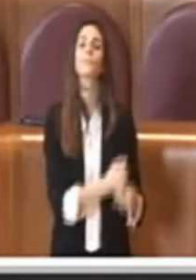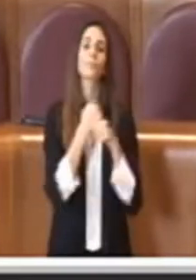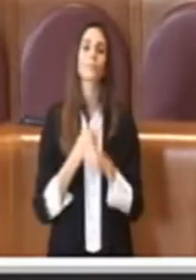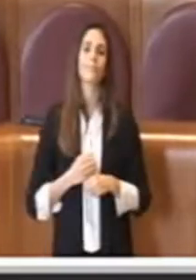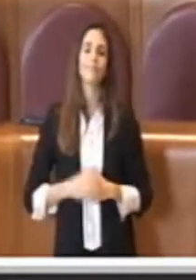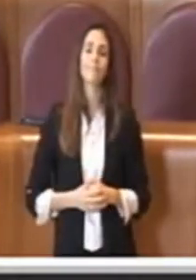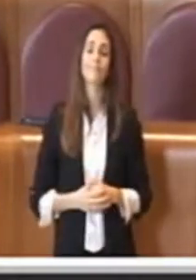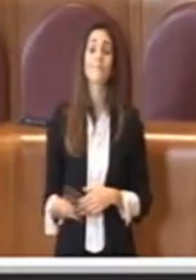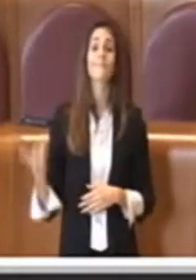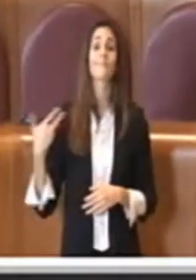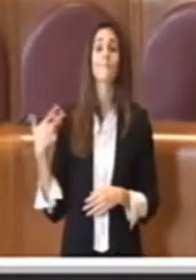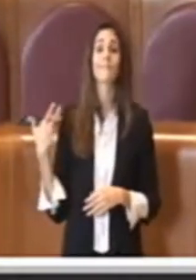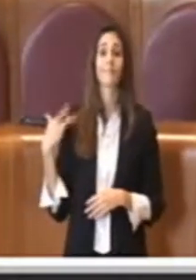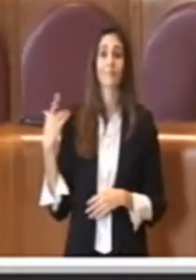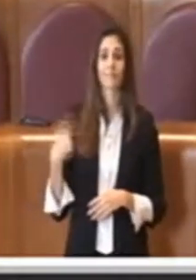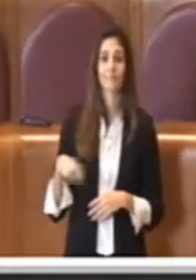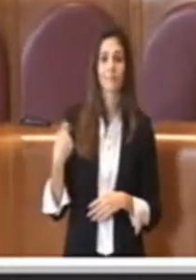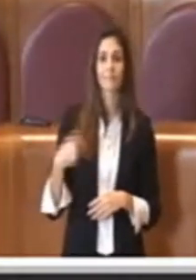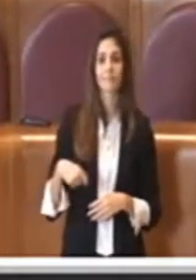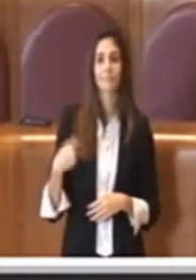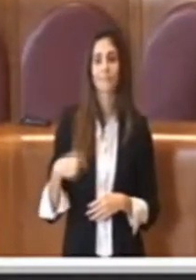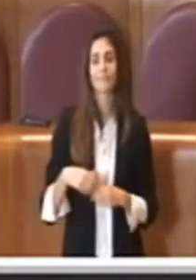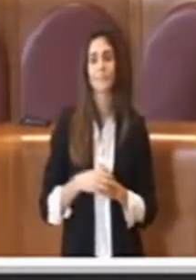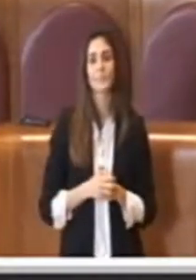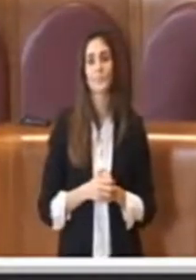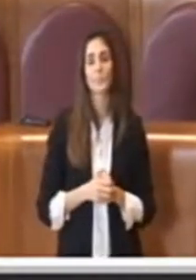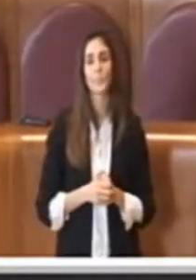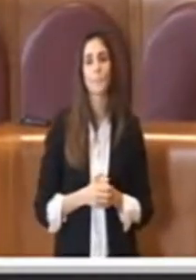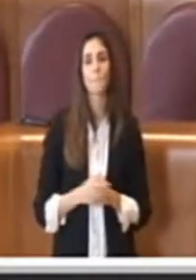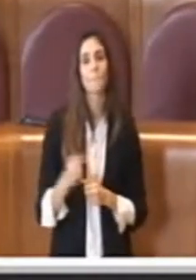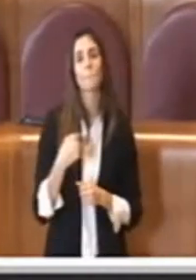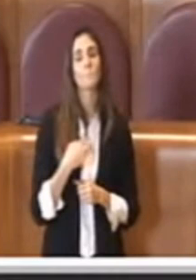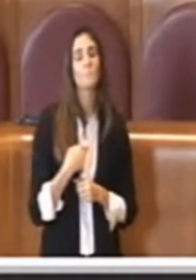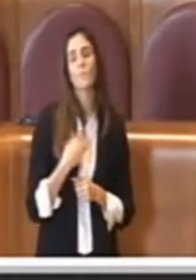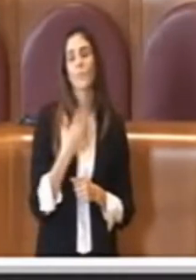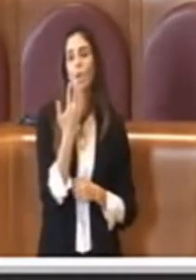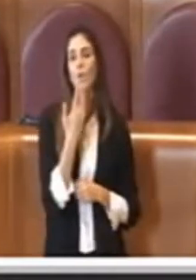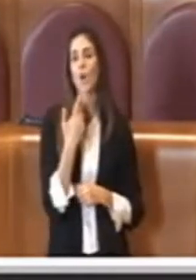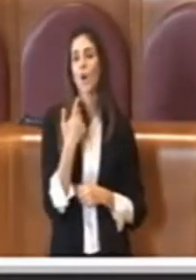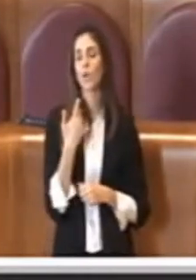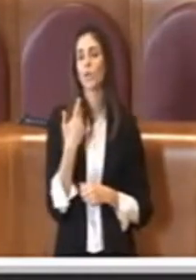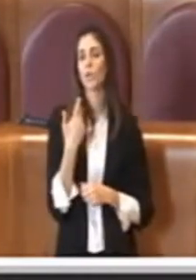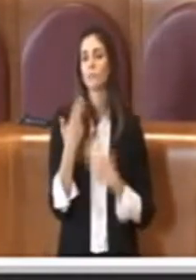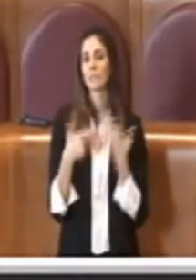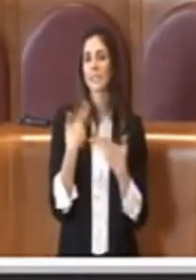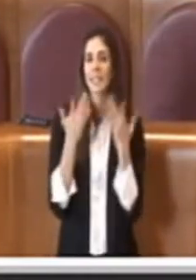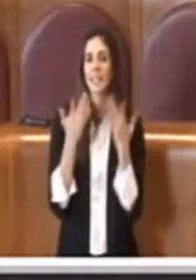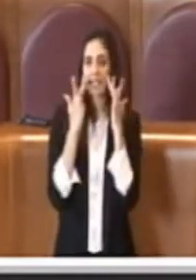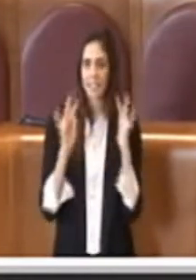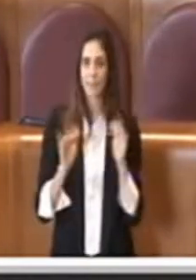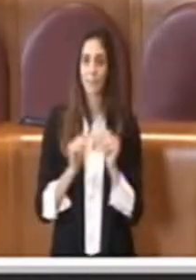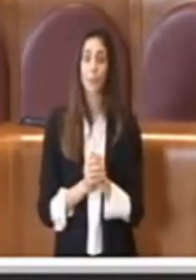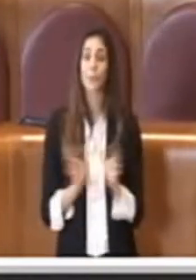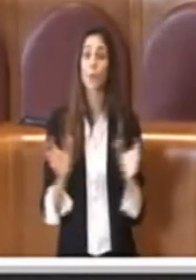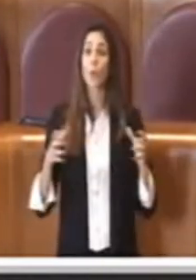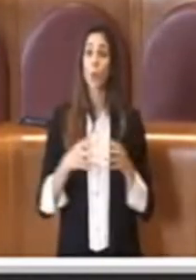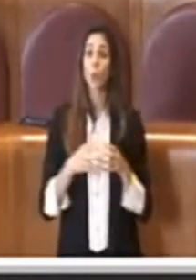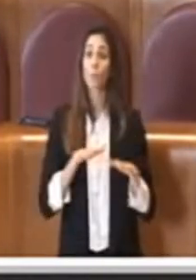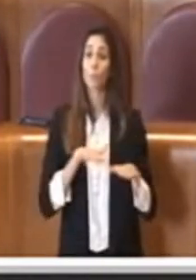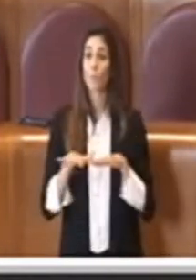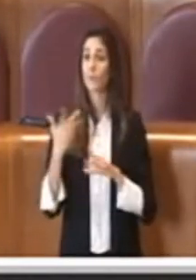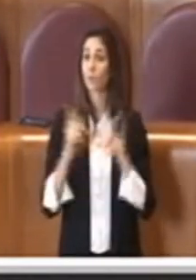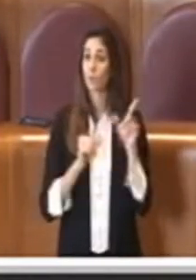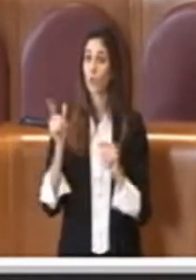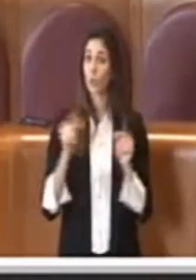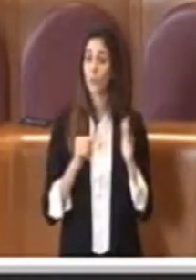grazie presidente soltanto per dire che il gruppo del movimento 5 stelle si asterrà a questo